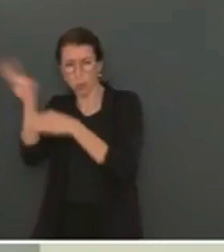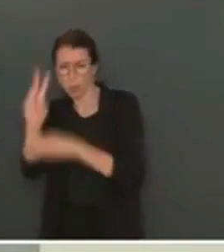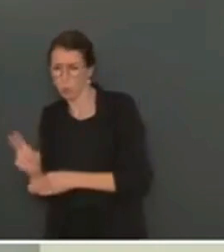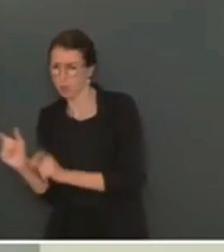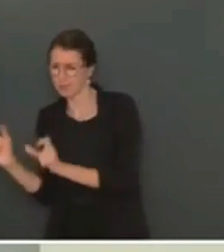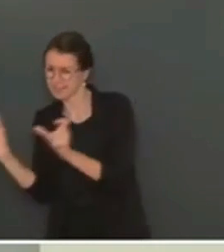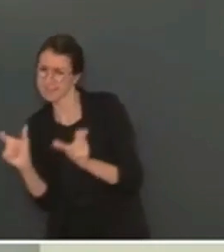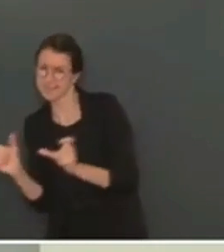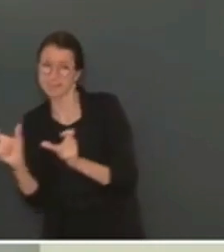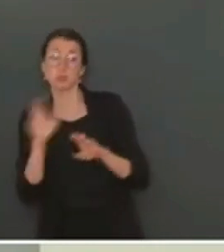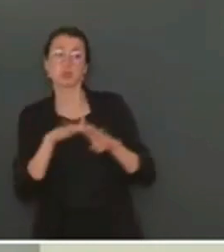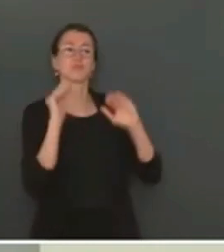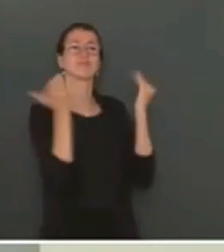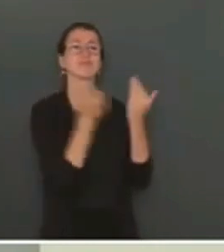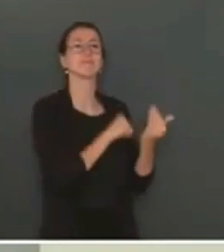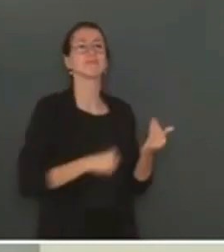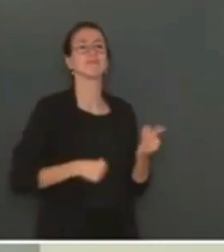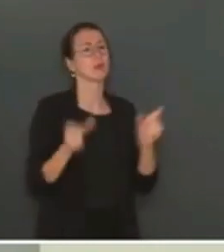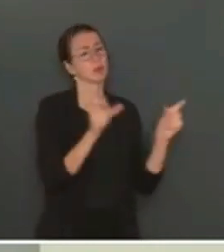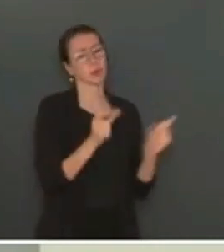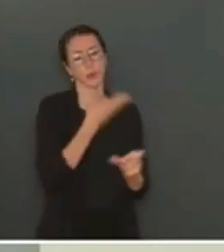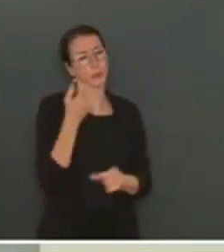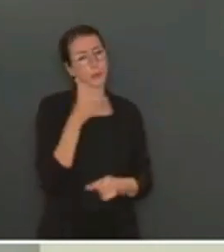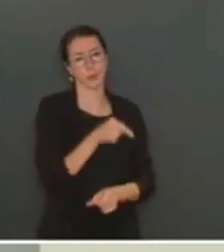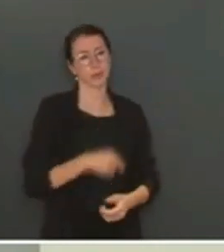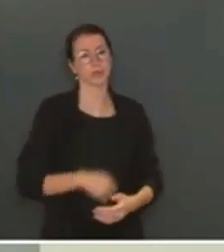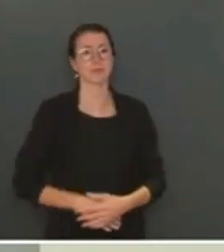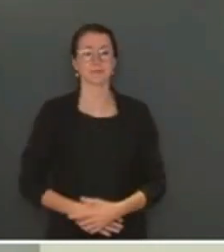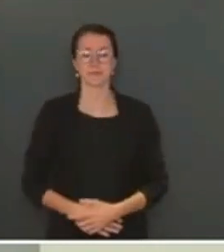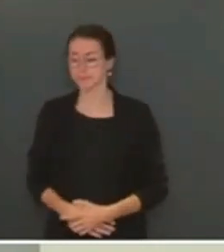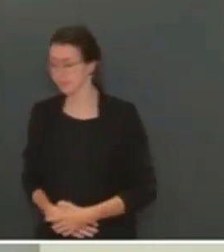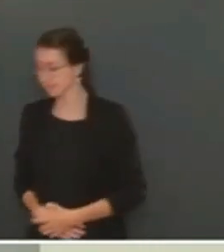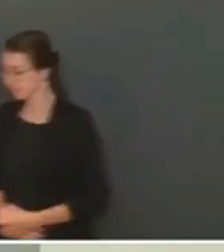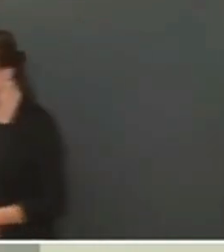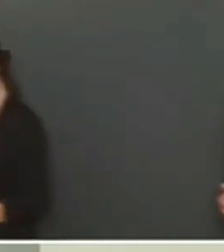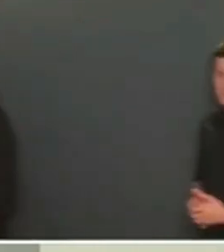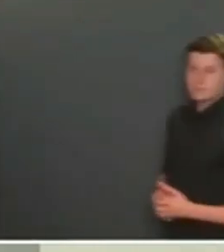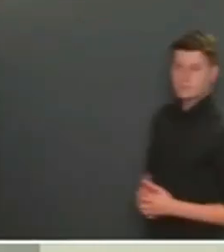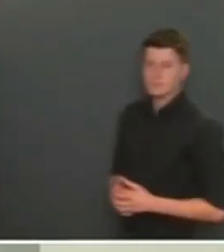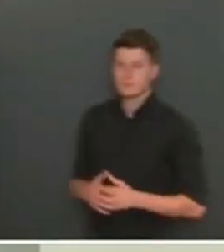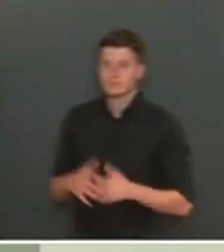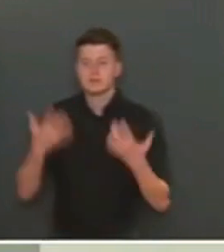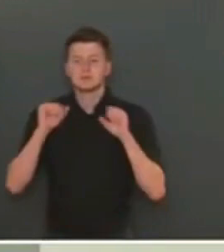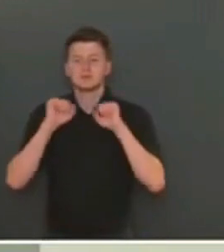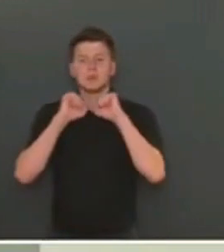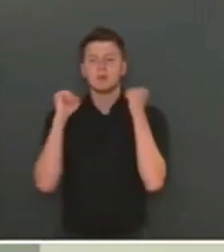Les contacts sociaux sont donc limités,